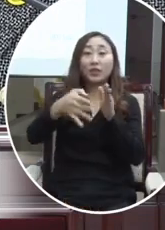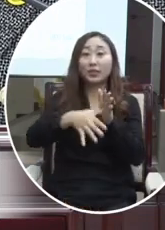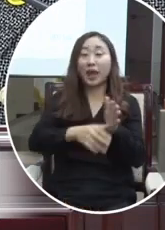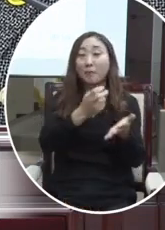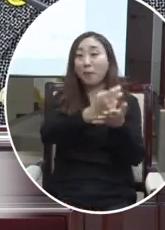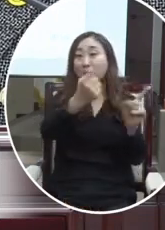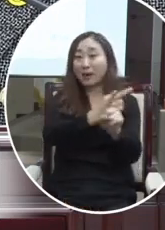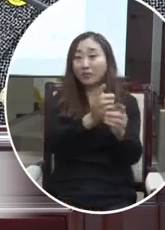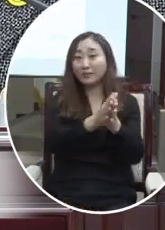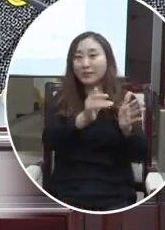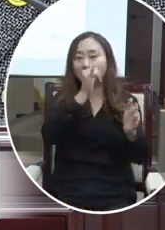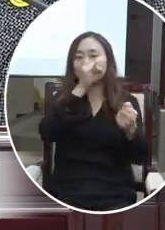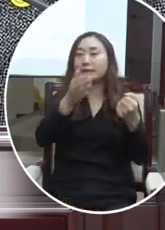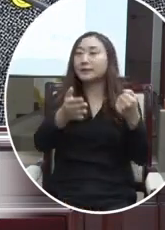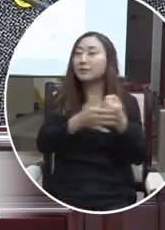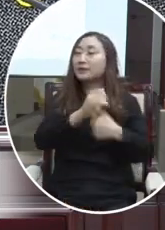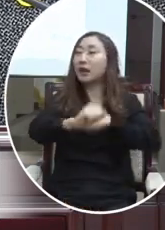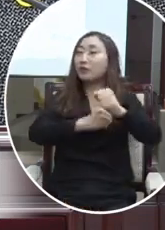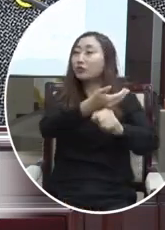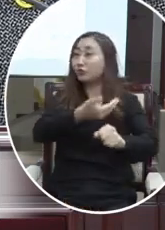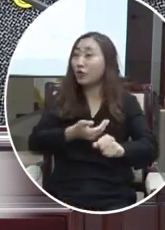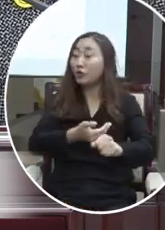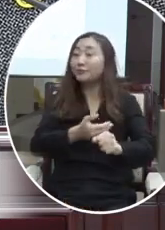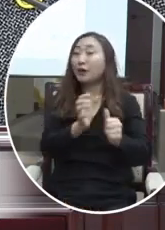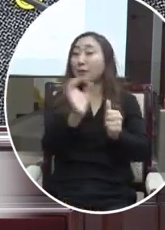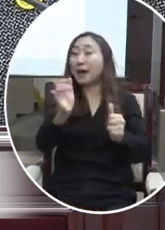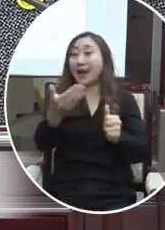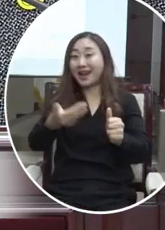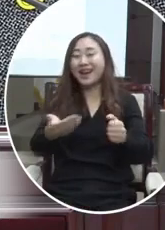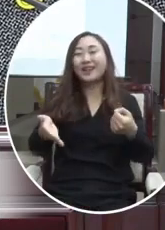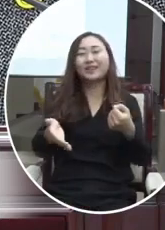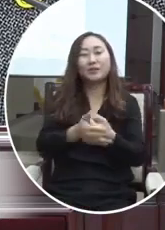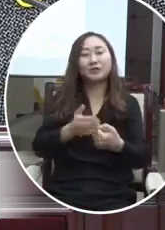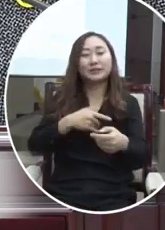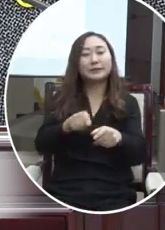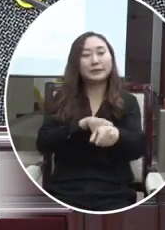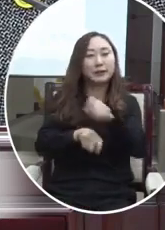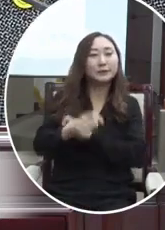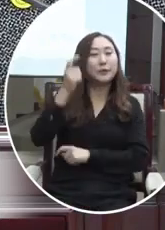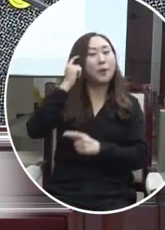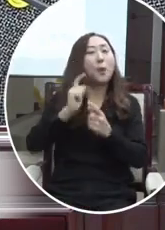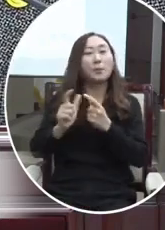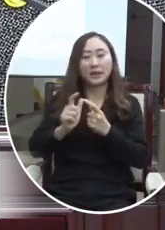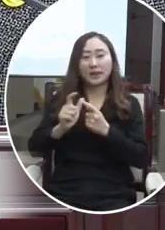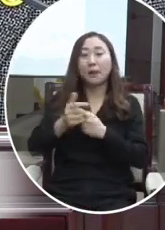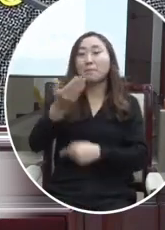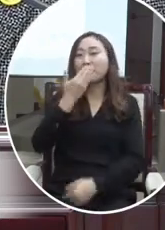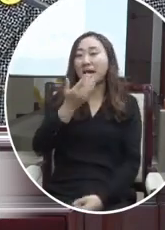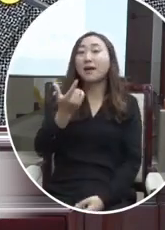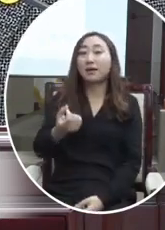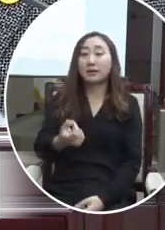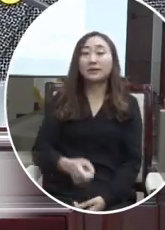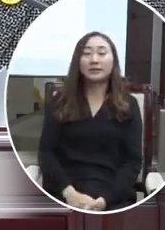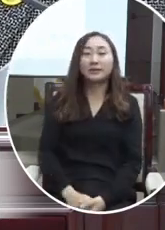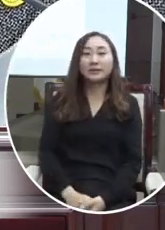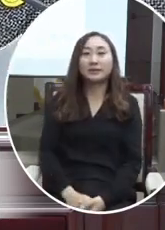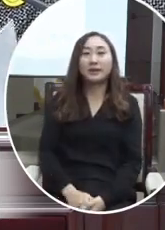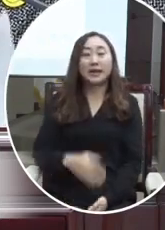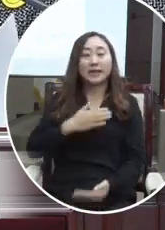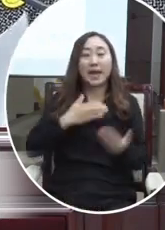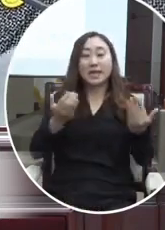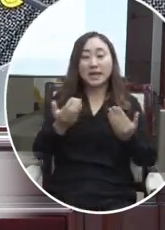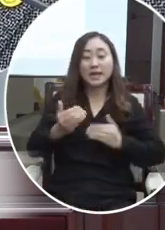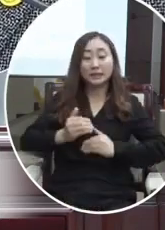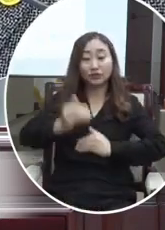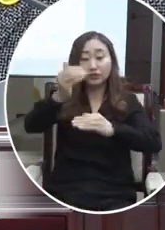이제 그게 이행이 되기 때문에 그 자유로워졌기 때문에 이제 좀 더 적극적으로 제가 이제 고민을 할 수 있는 기회가 됐습니다. 그래서 이제